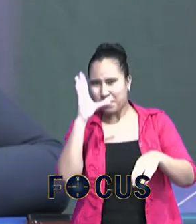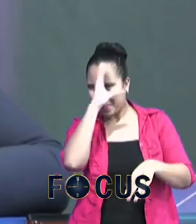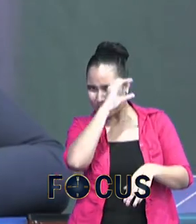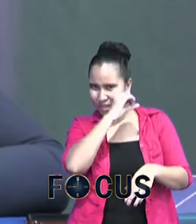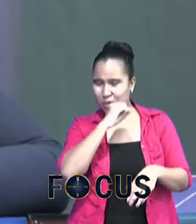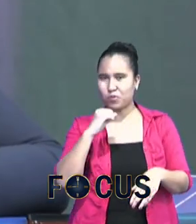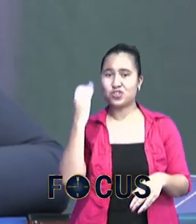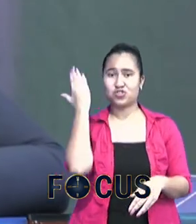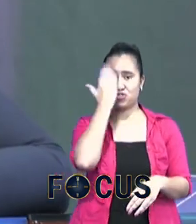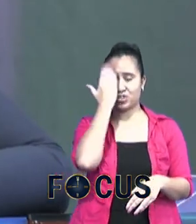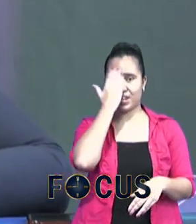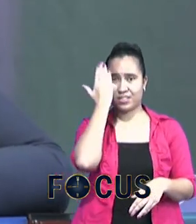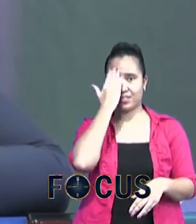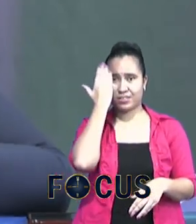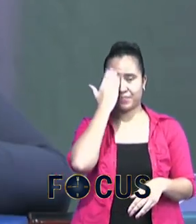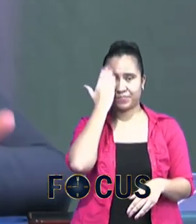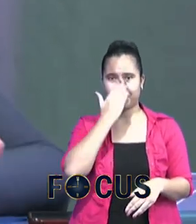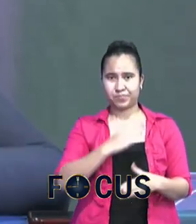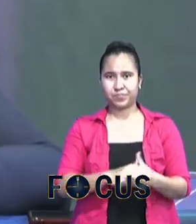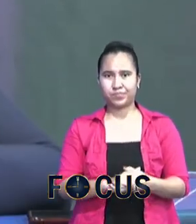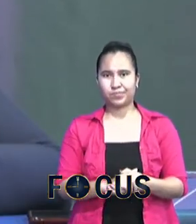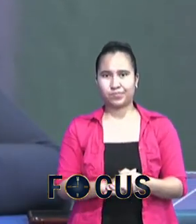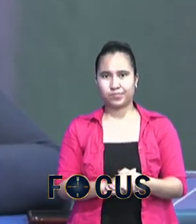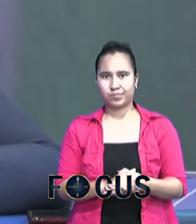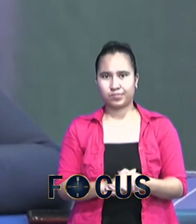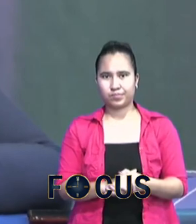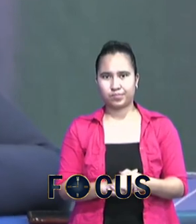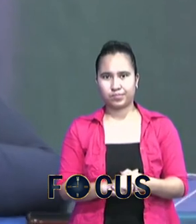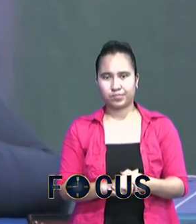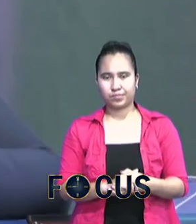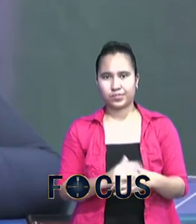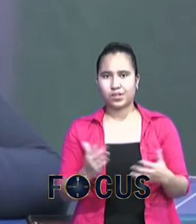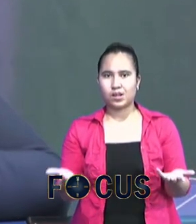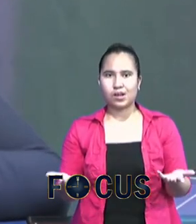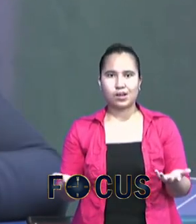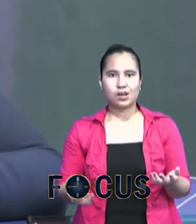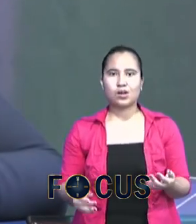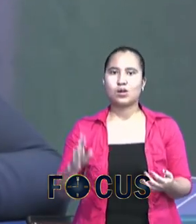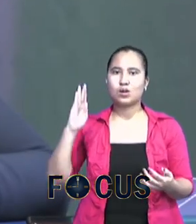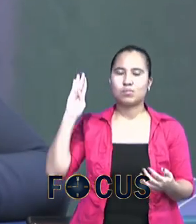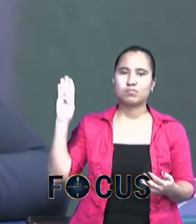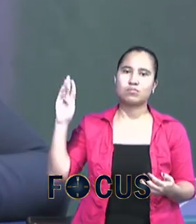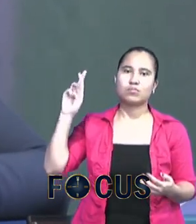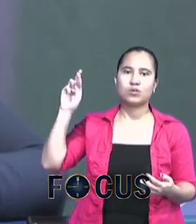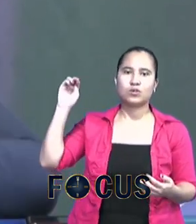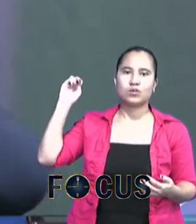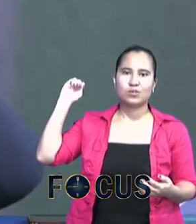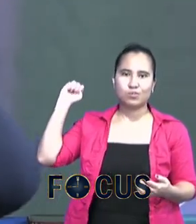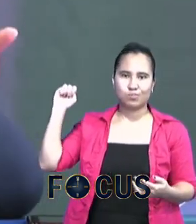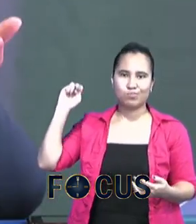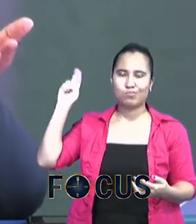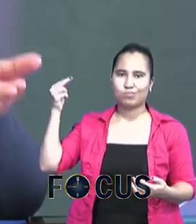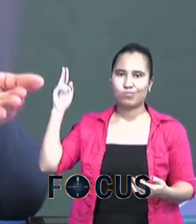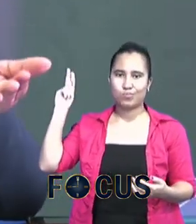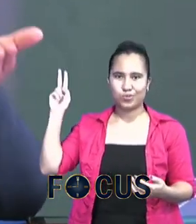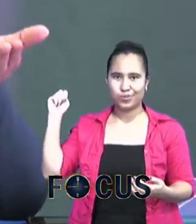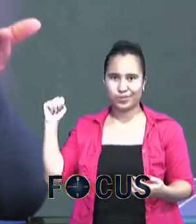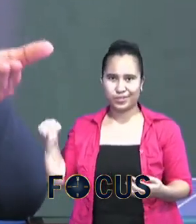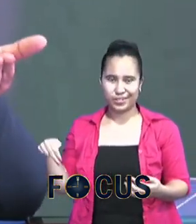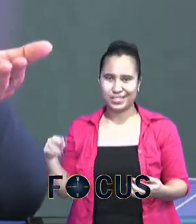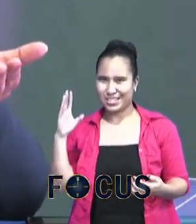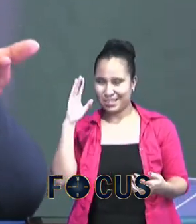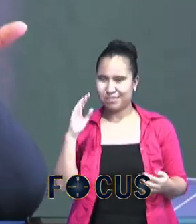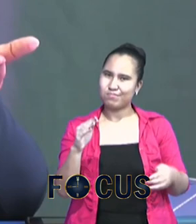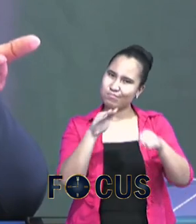de leerlingen. Ik kan ze noemen breuken, digitale klok of moeilijkere onderwerpen. Die nemen we op